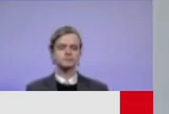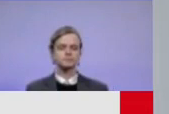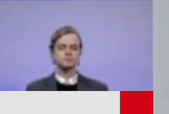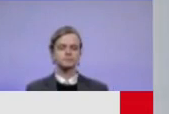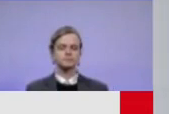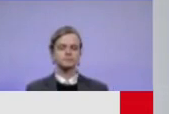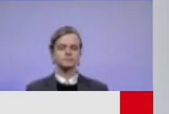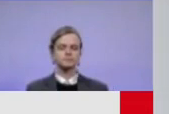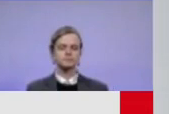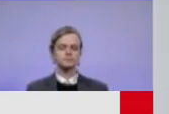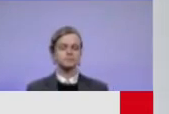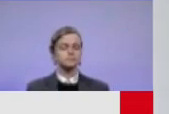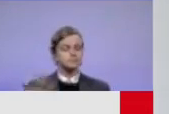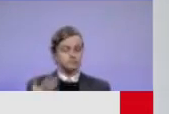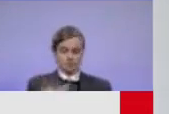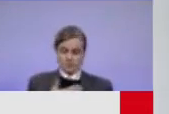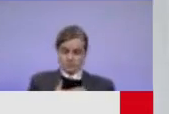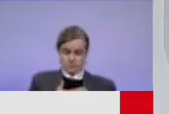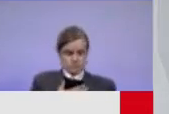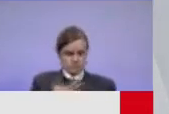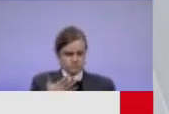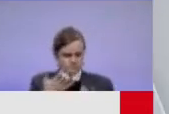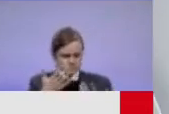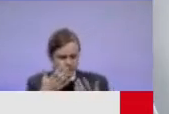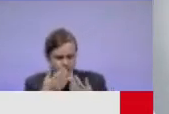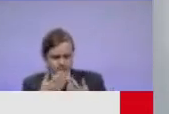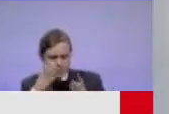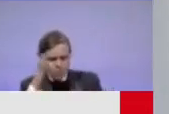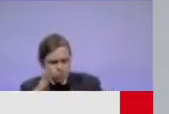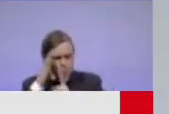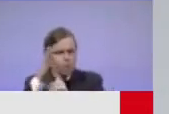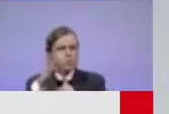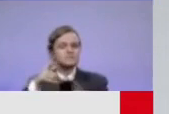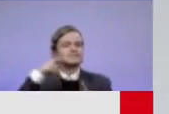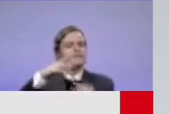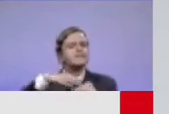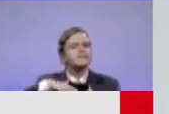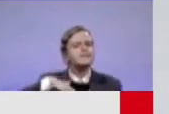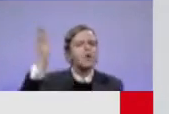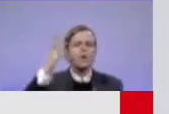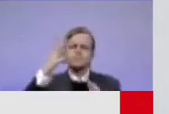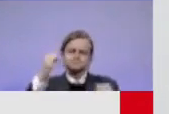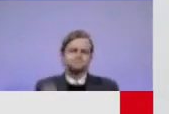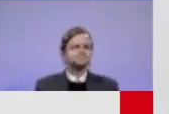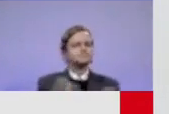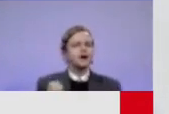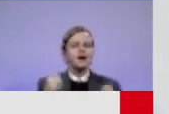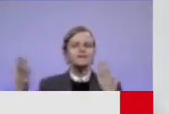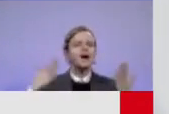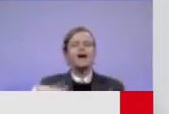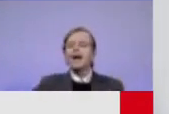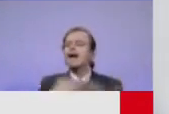mai puternic decât cel al politicilor naționale. Suntem legați de